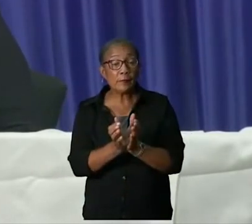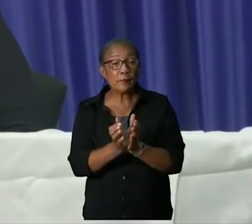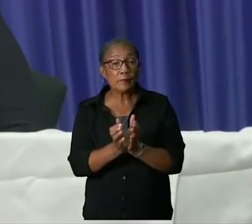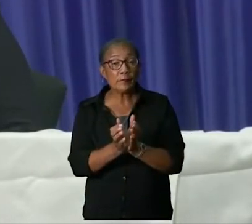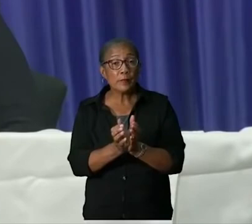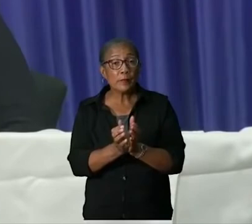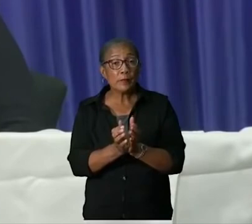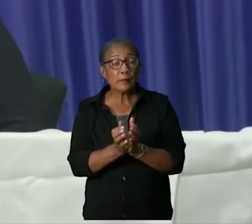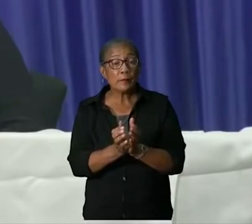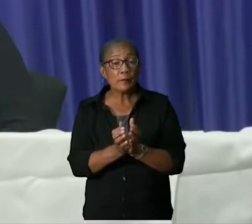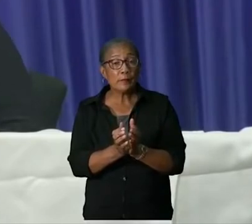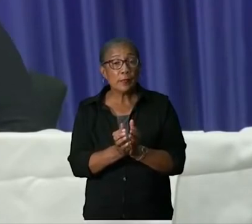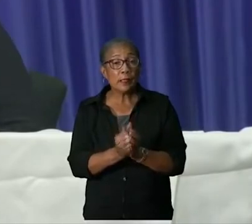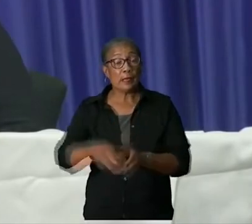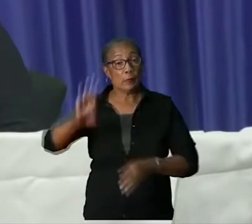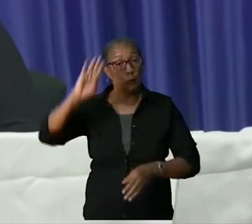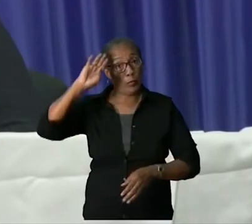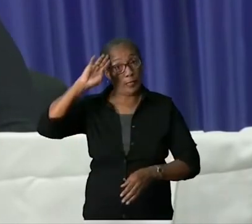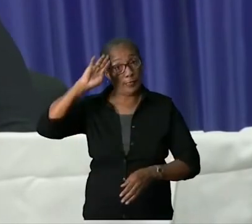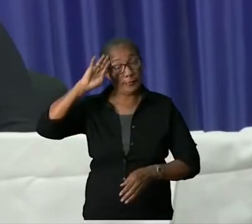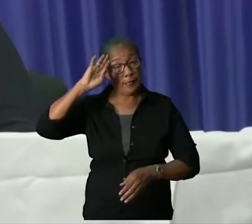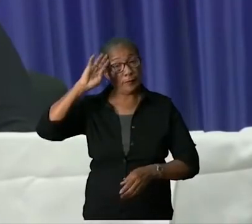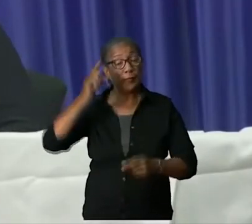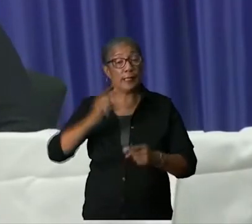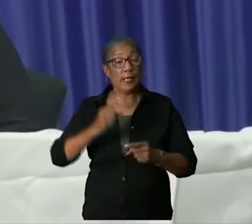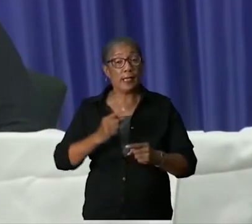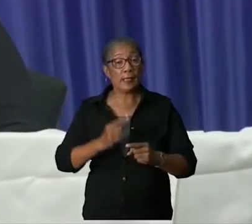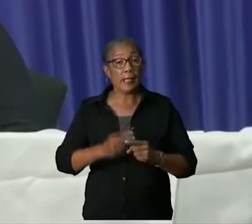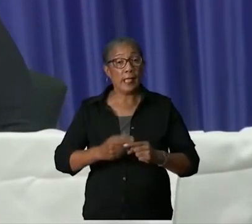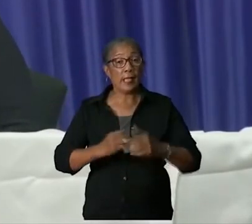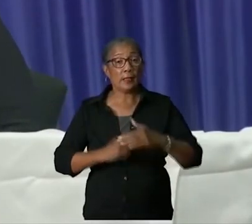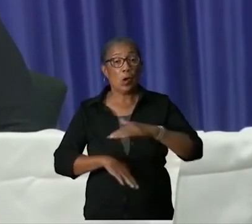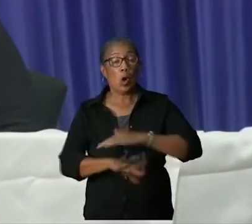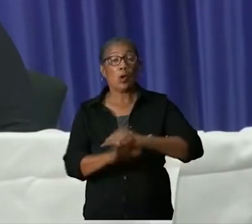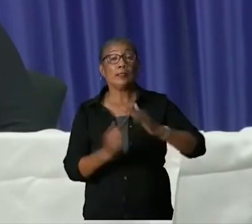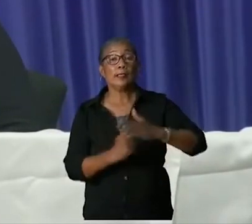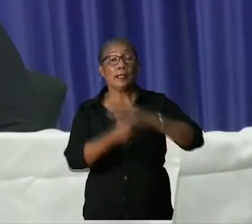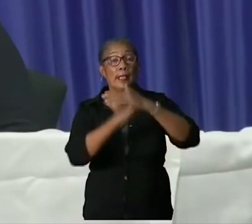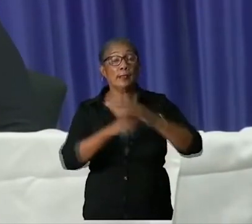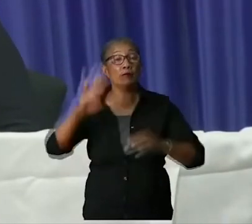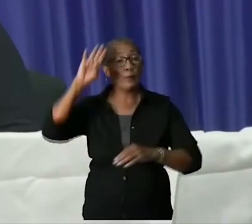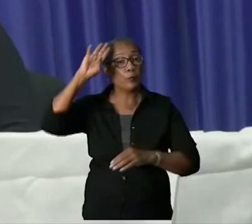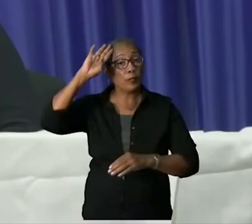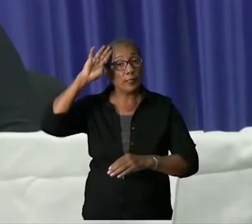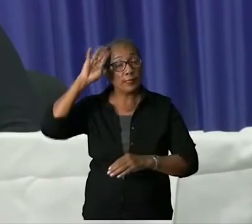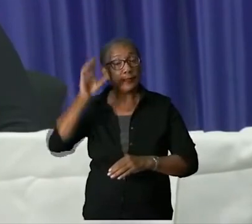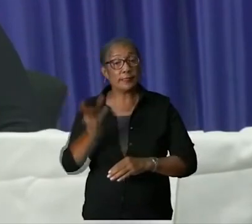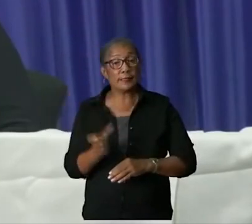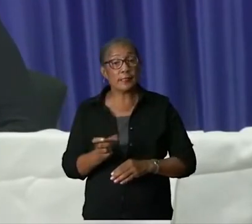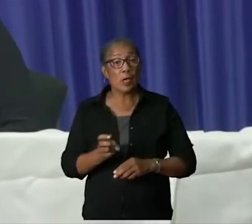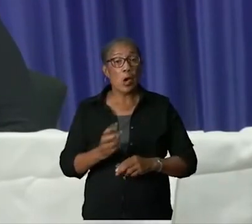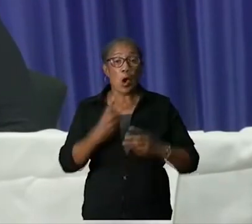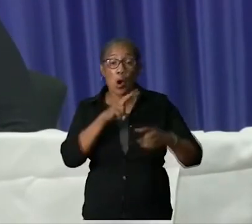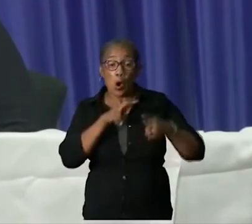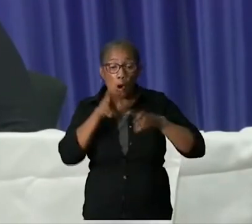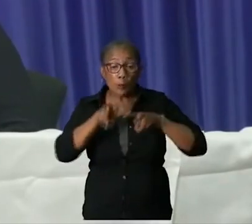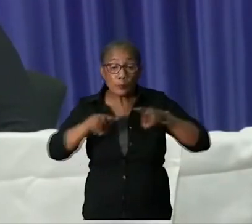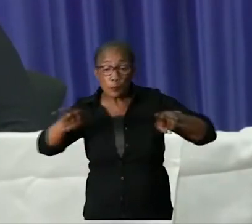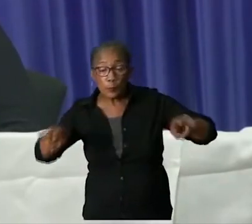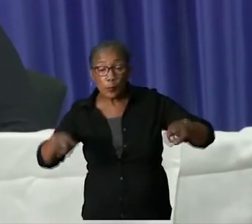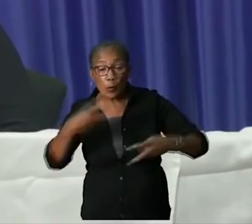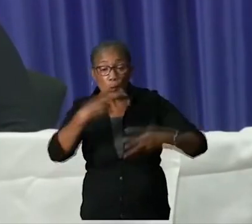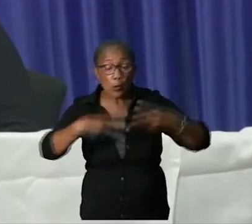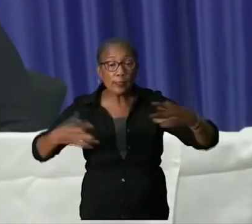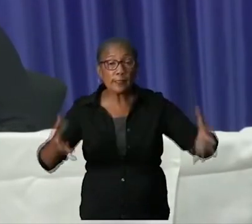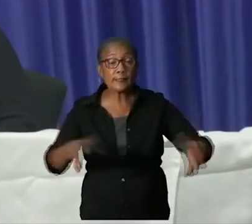bestaande uit politieambtenaren en het staat ook onder leiding van politieambtenaren, dus opsporingseenheden. Maar het bestaat